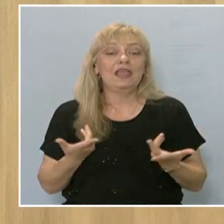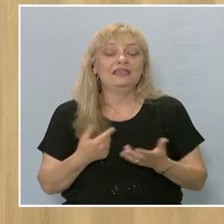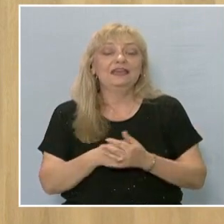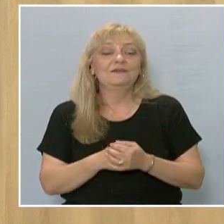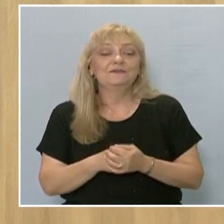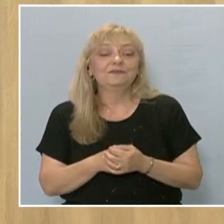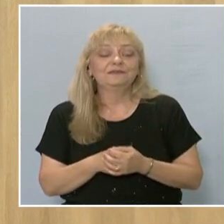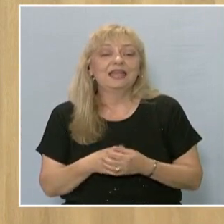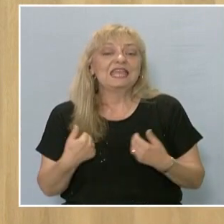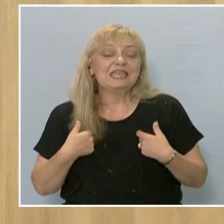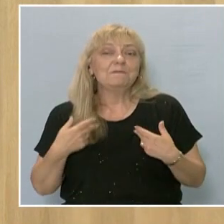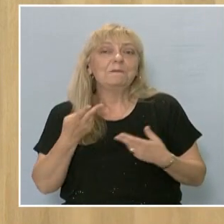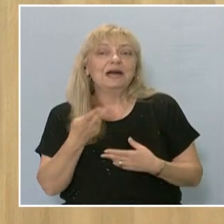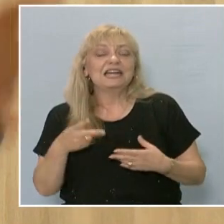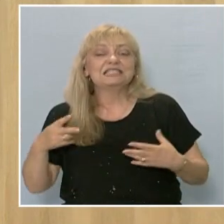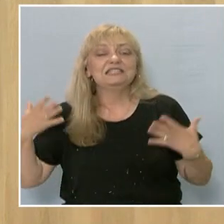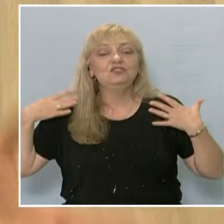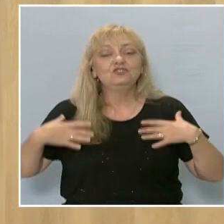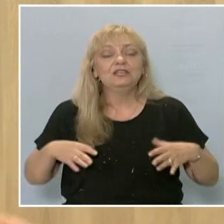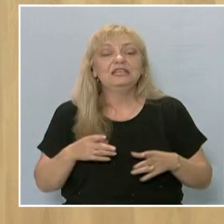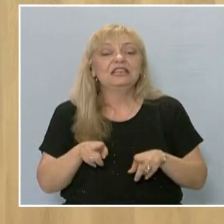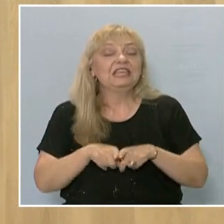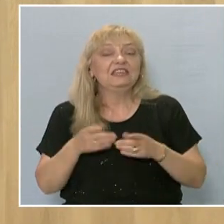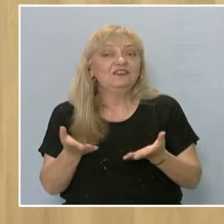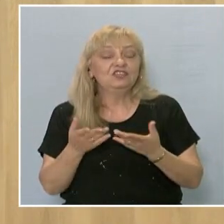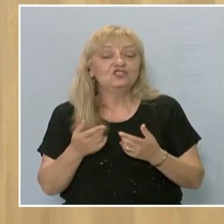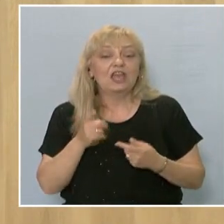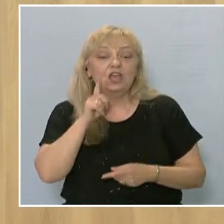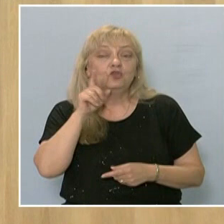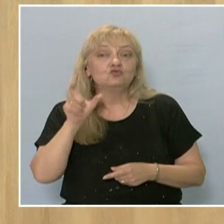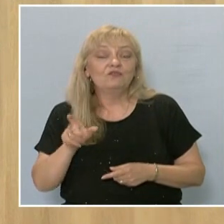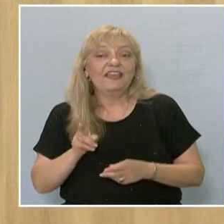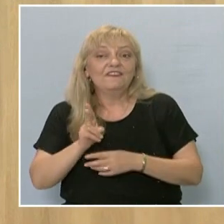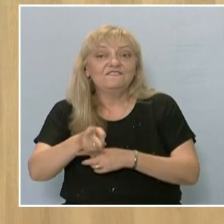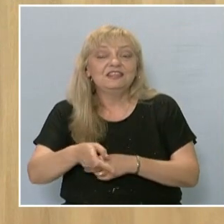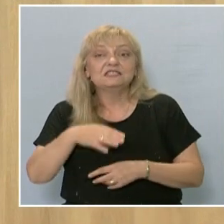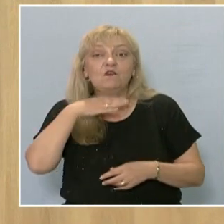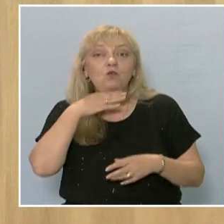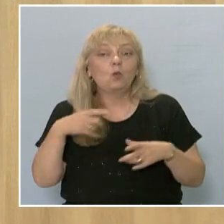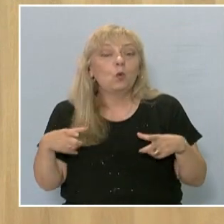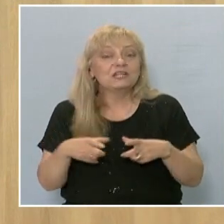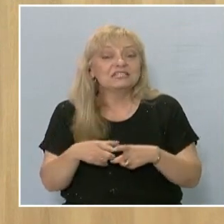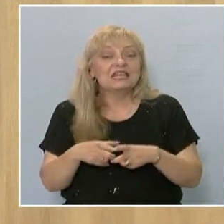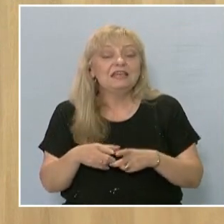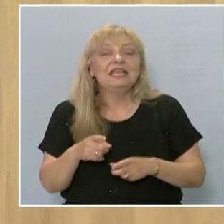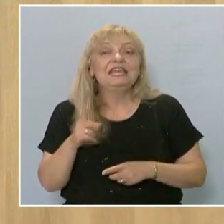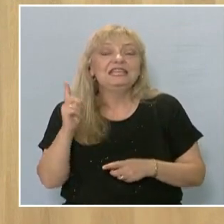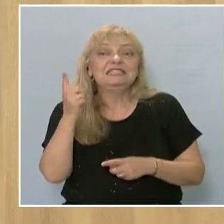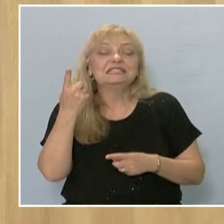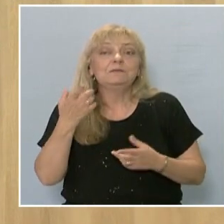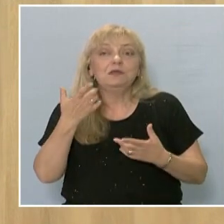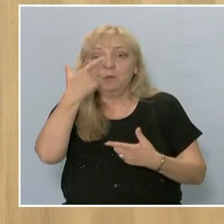качулка тук отзад имам разни глаголици такива неща и човек влиза нали в курс и те вече са нали само по себе си